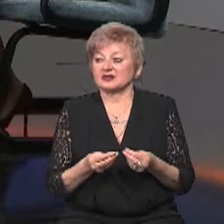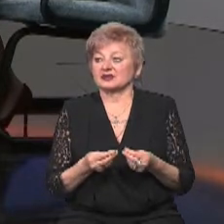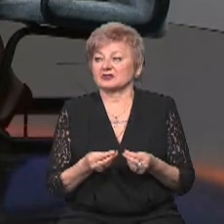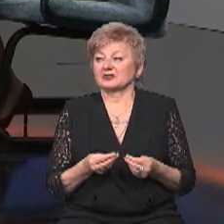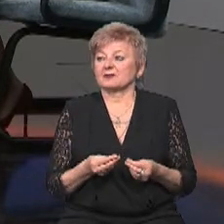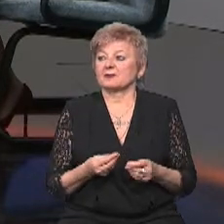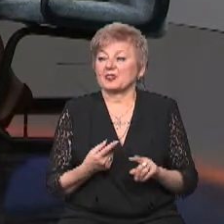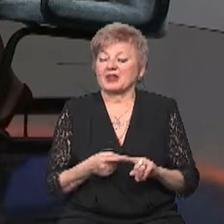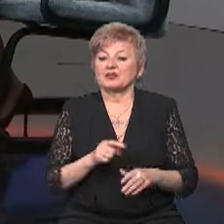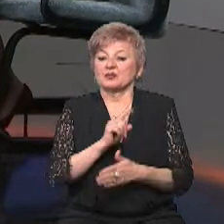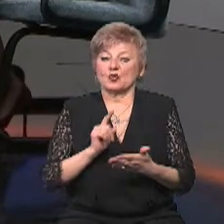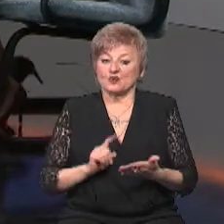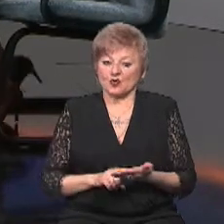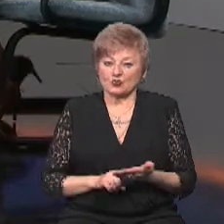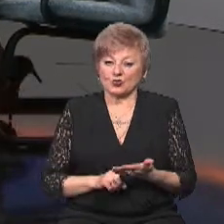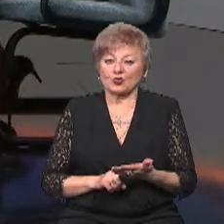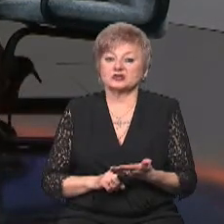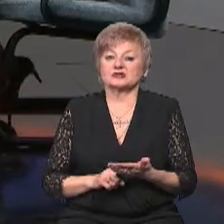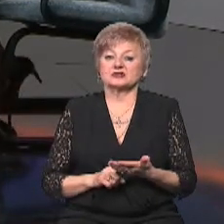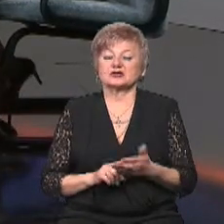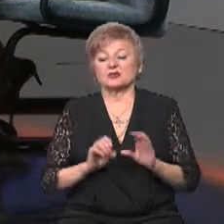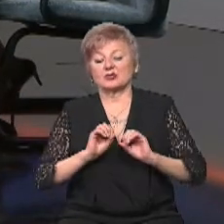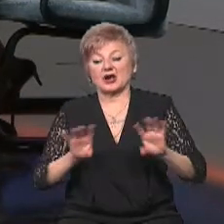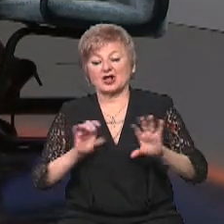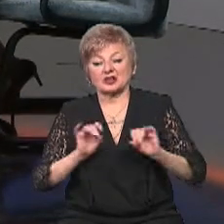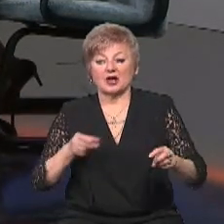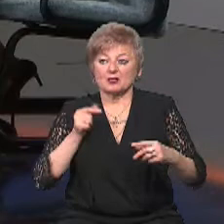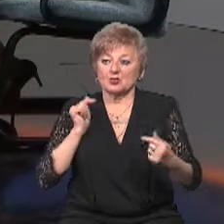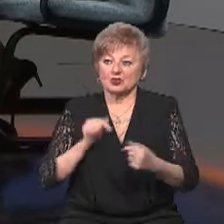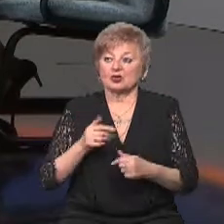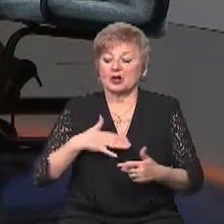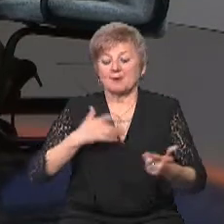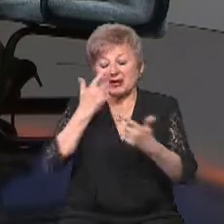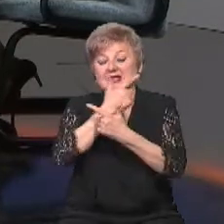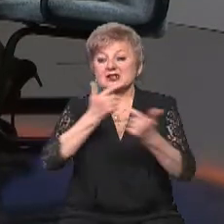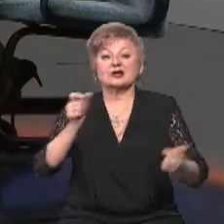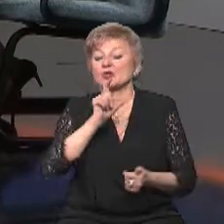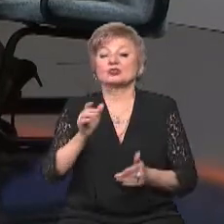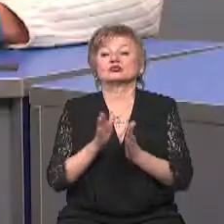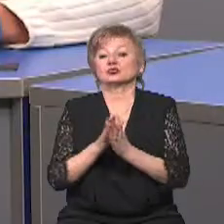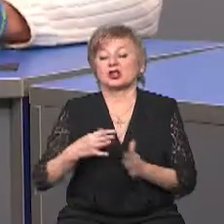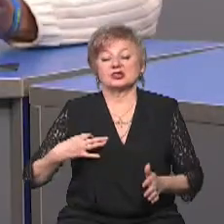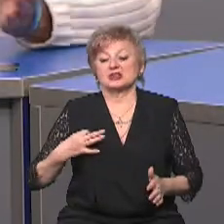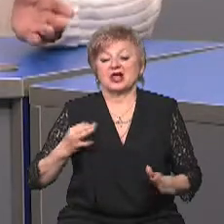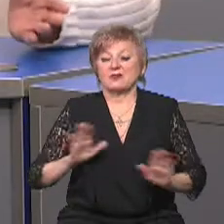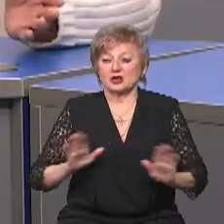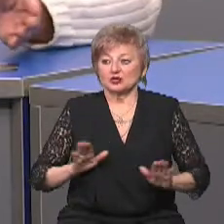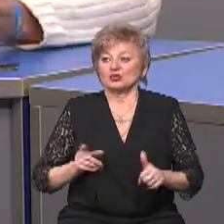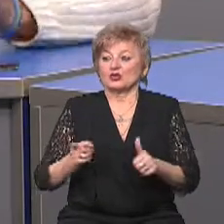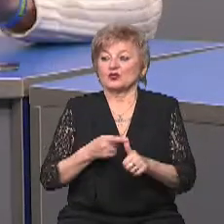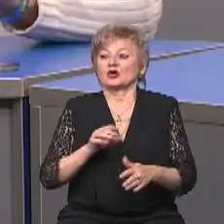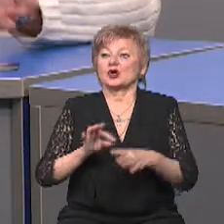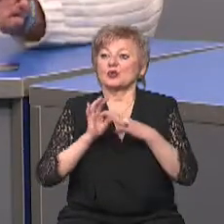цих питань щодо наркоторгівлі, наркореклами. От ну, ми закликаємо людей не бути байдужими. По-перше,